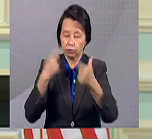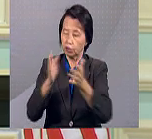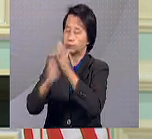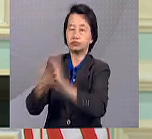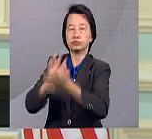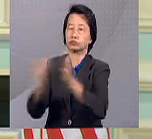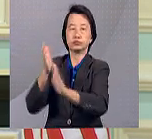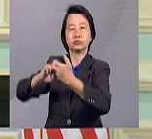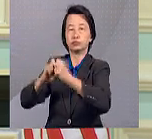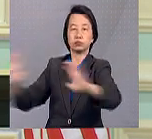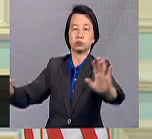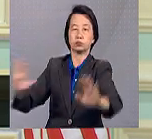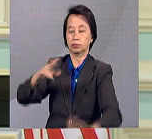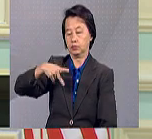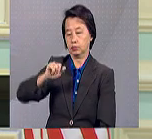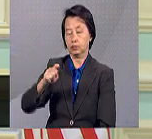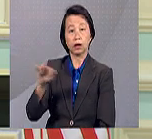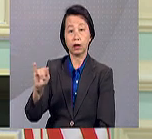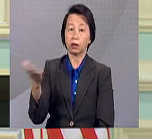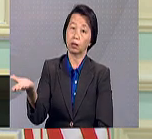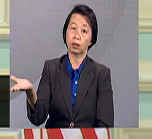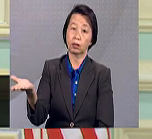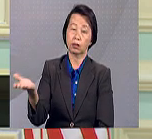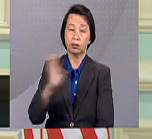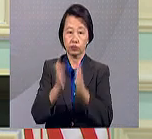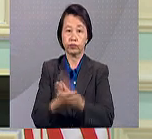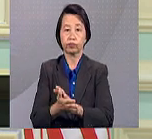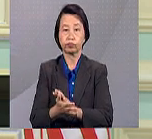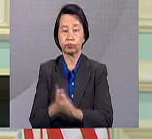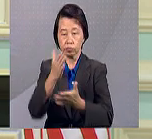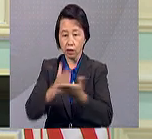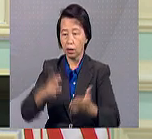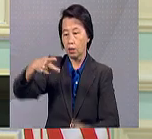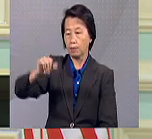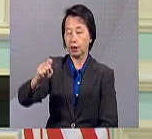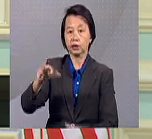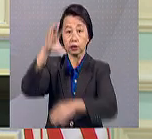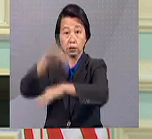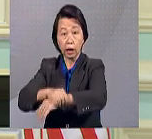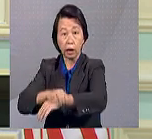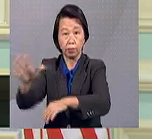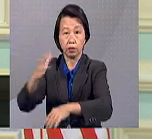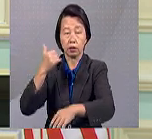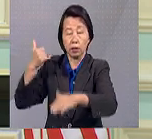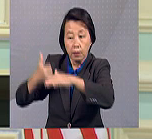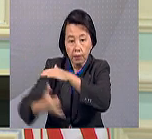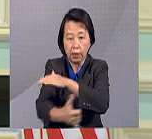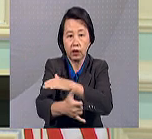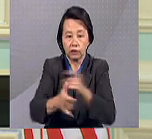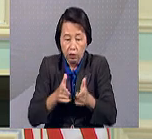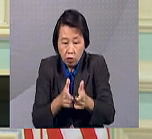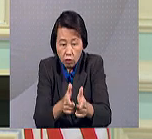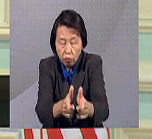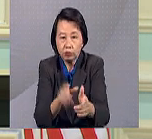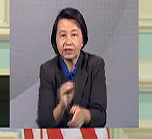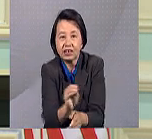selesaikan isu parti ini. Jadi setengah parti itu ditangkap sewaktu mereka masuk menceroboh masuk ke lorong-lorong